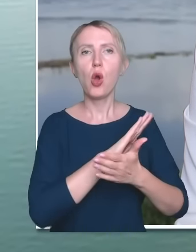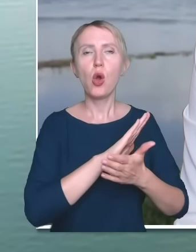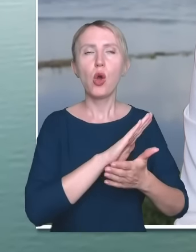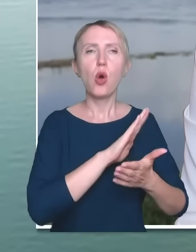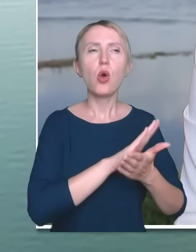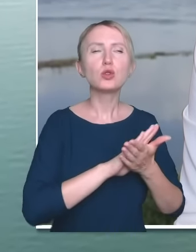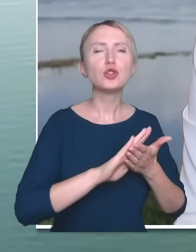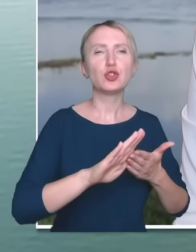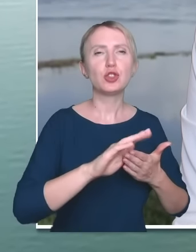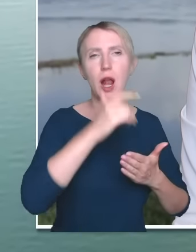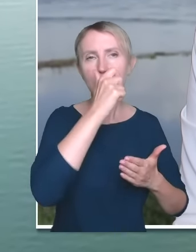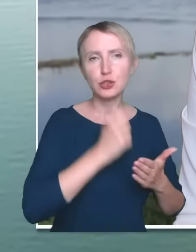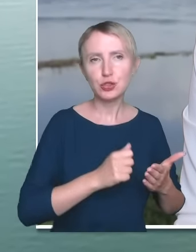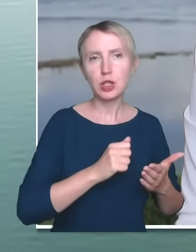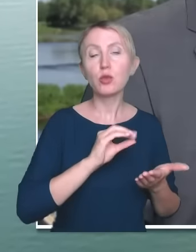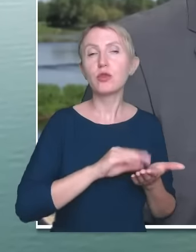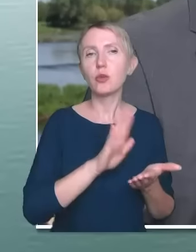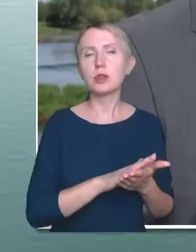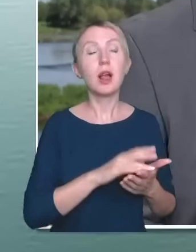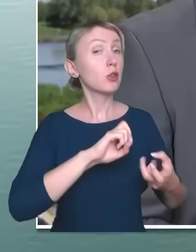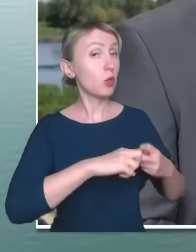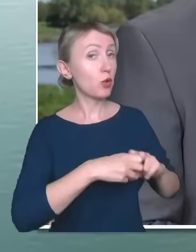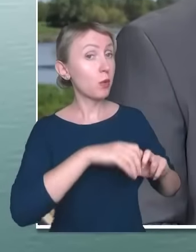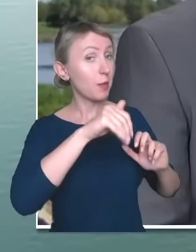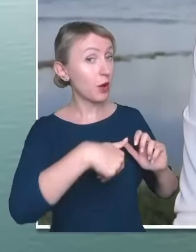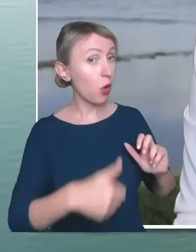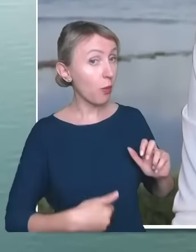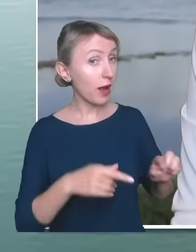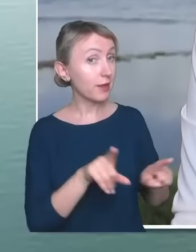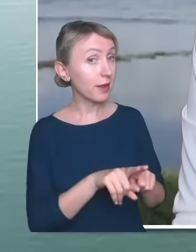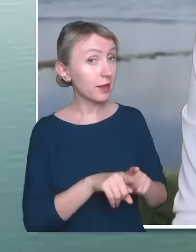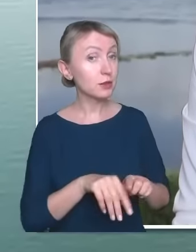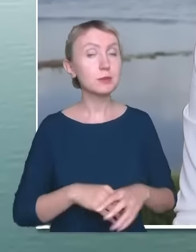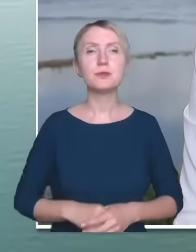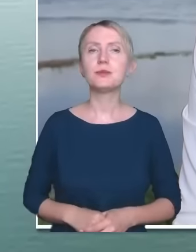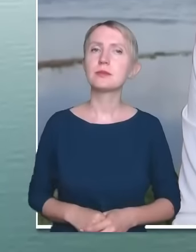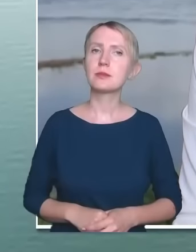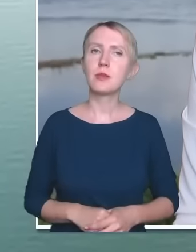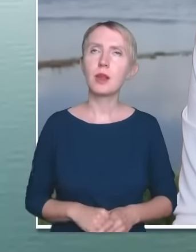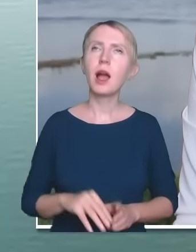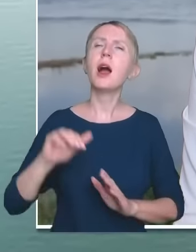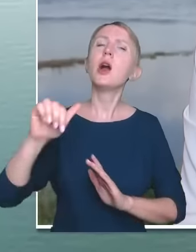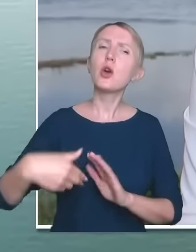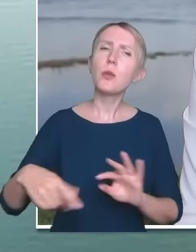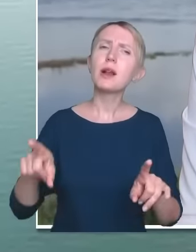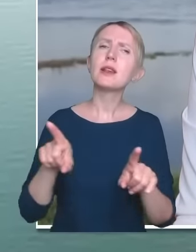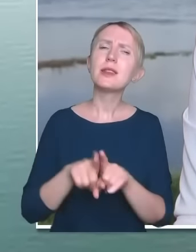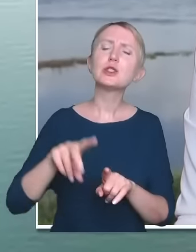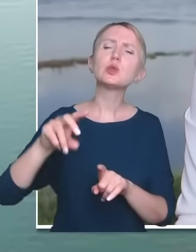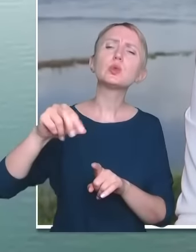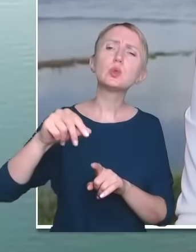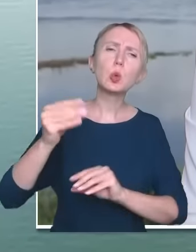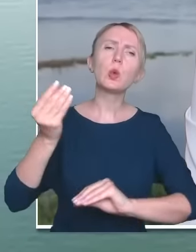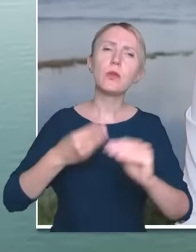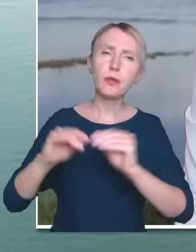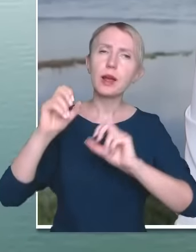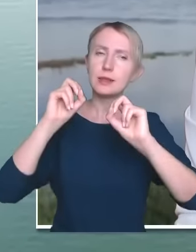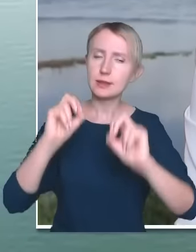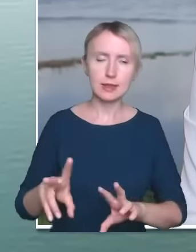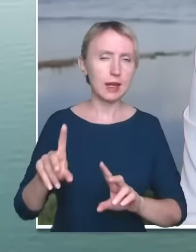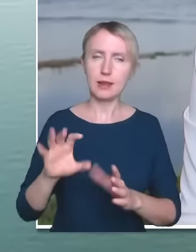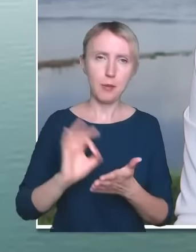i to jest zapisane. Myślę, że problemem są kopalnie. No, one na pewno wpływają na zasolenie i to jest